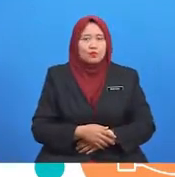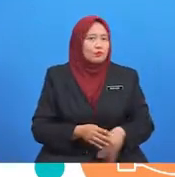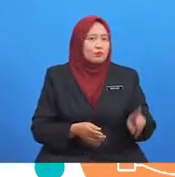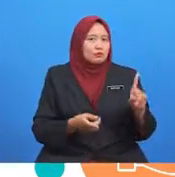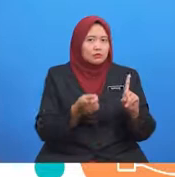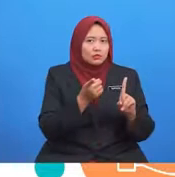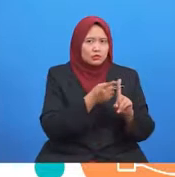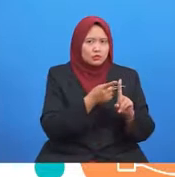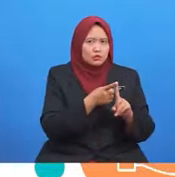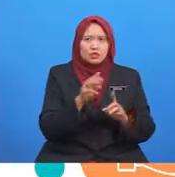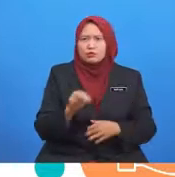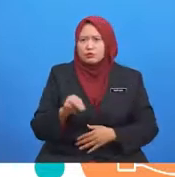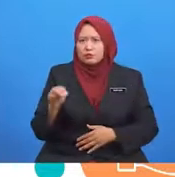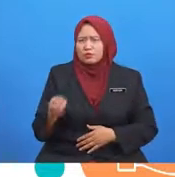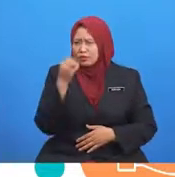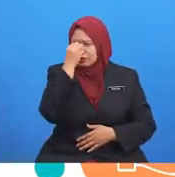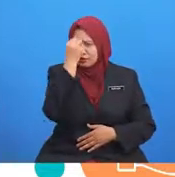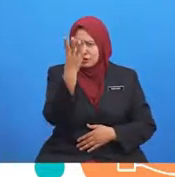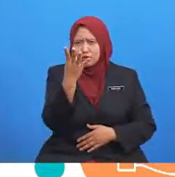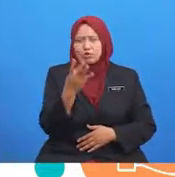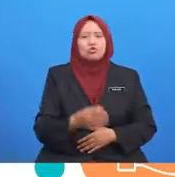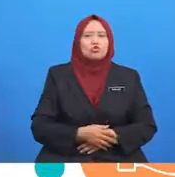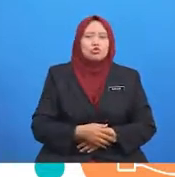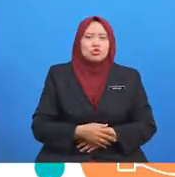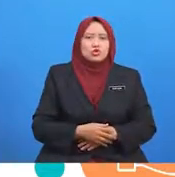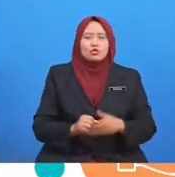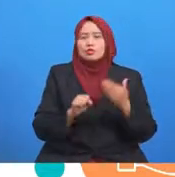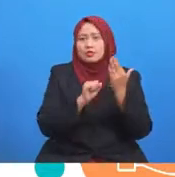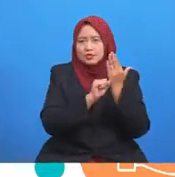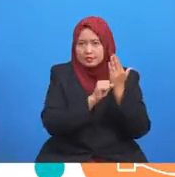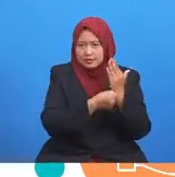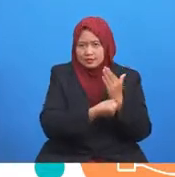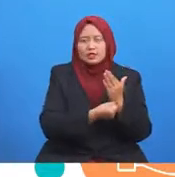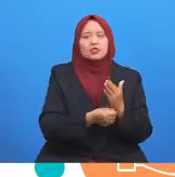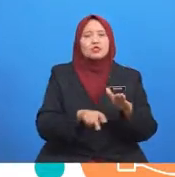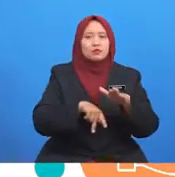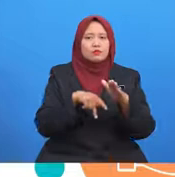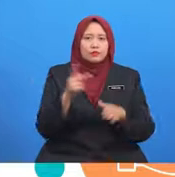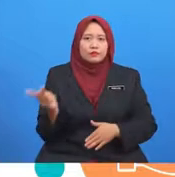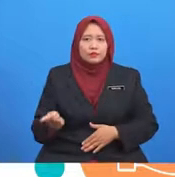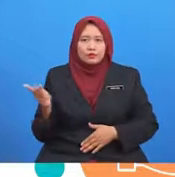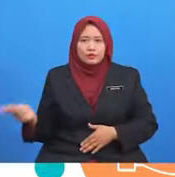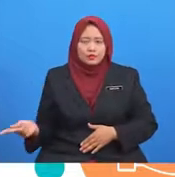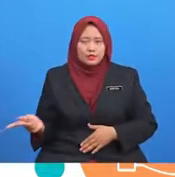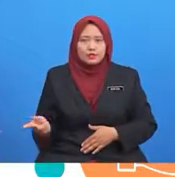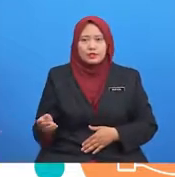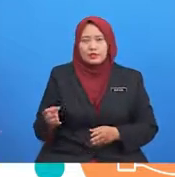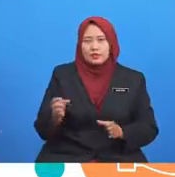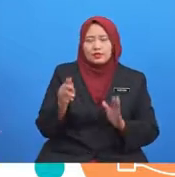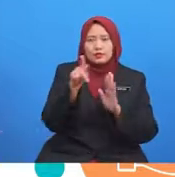Pertama, murid perlu nyatakan sumber produk diperolehi. Masukkan jenis-jenis sumber